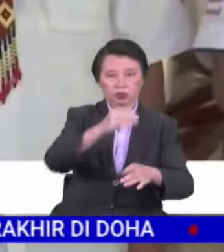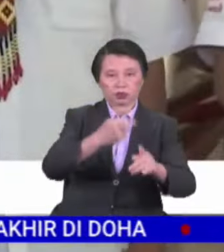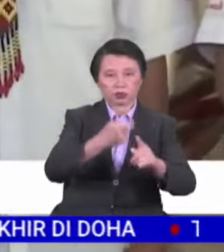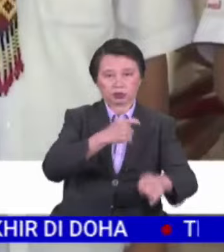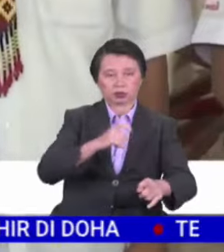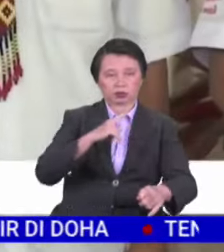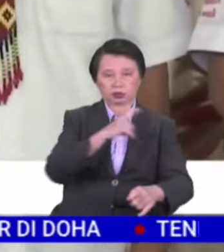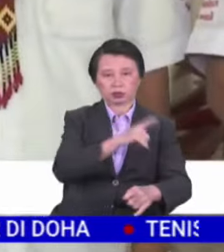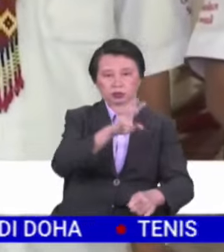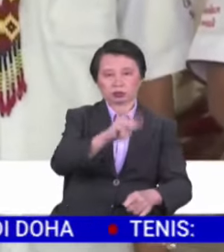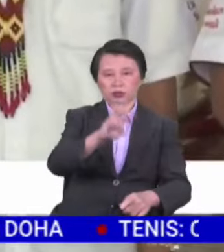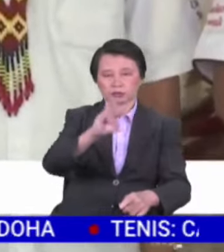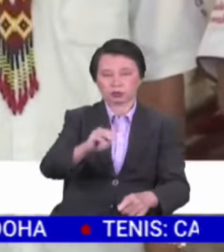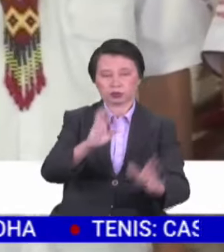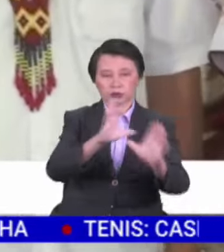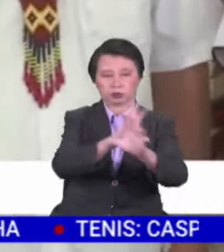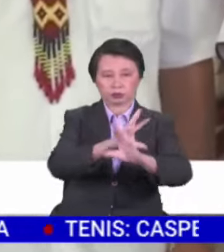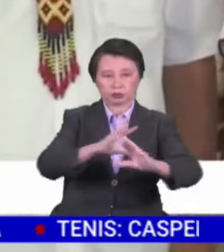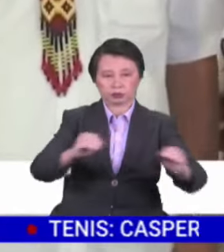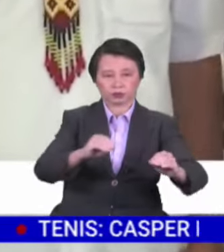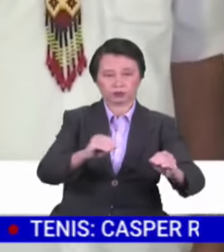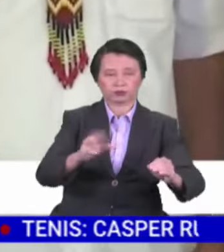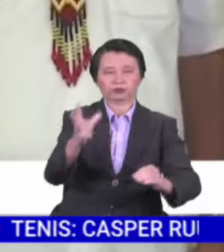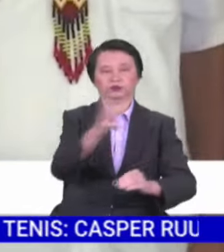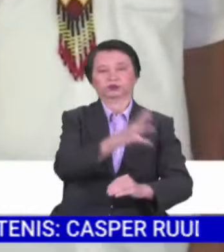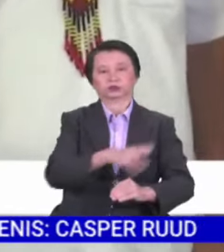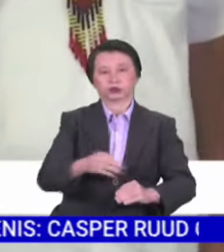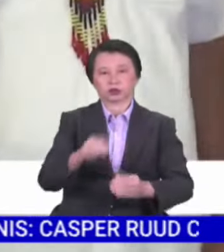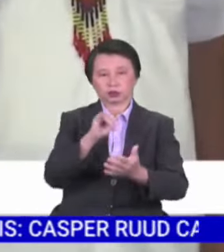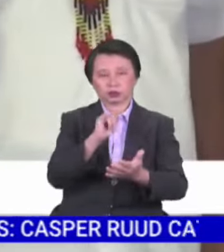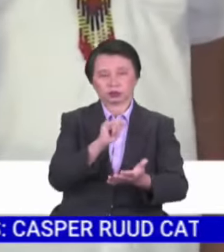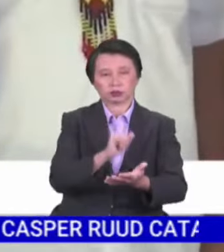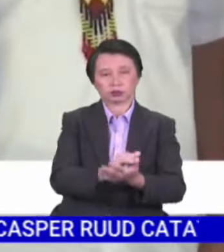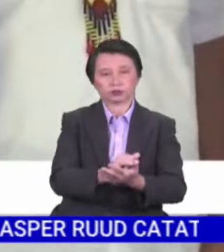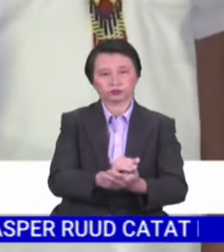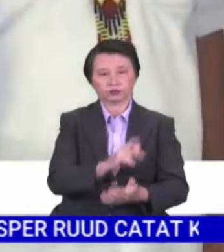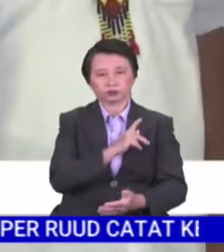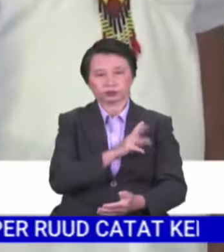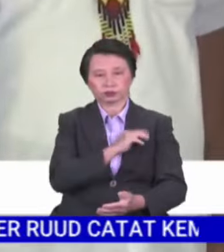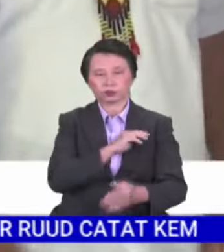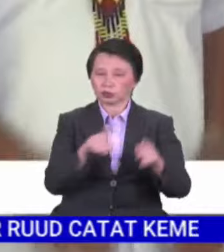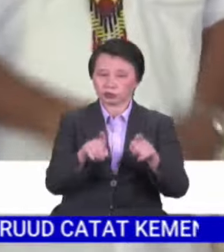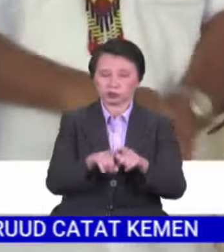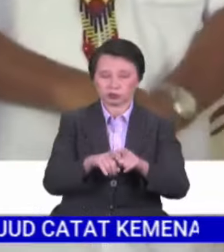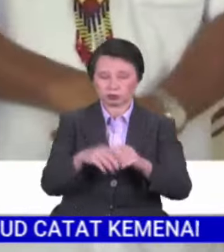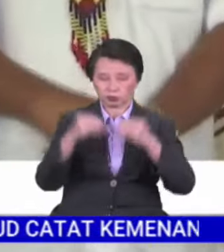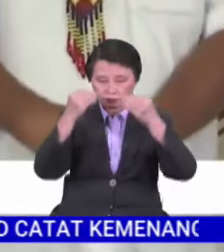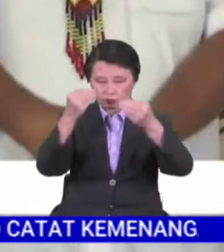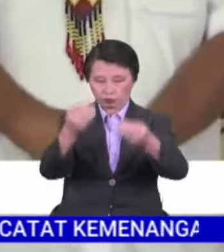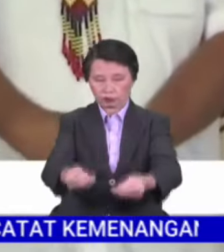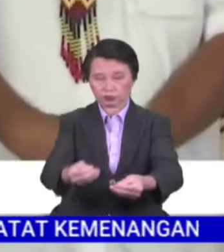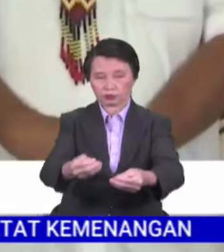Lembaga Multimedia Sarawak. Selain daripada itu, Premier kita turut